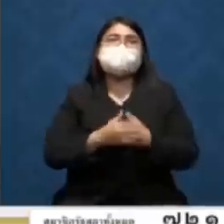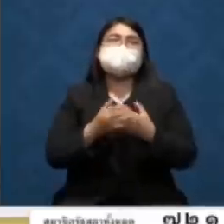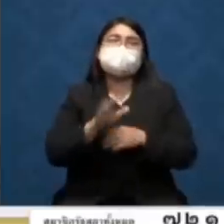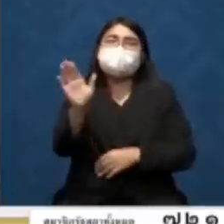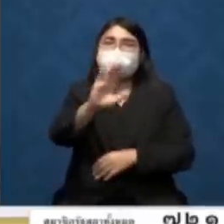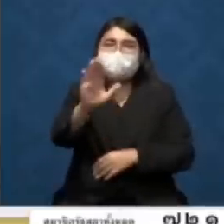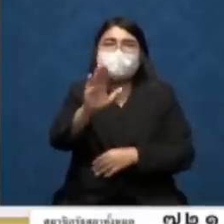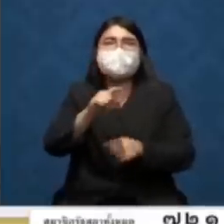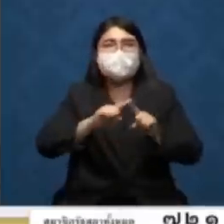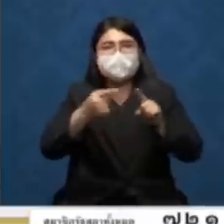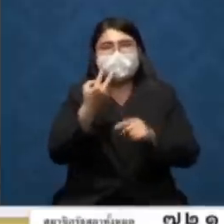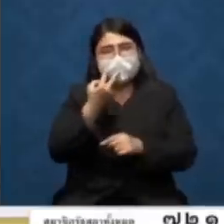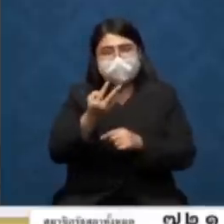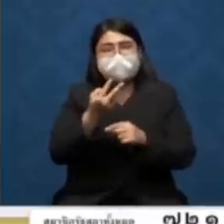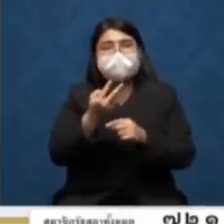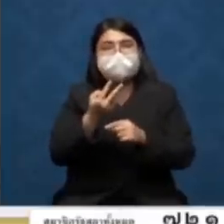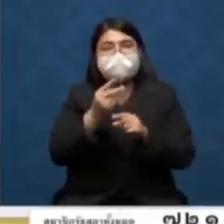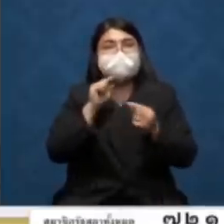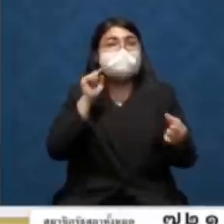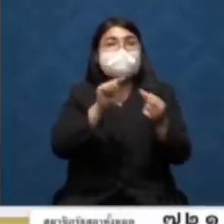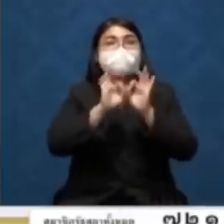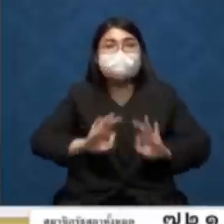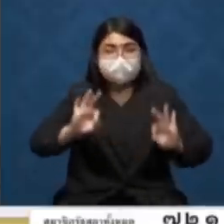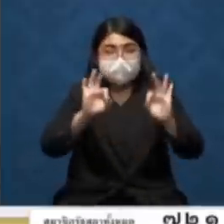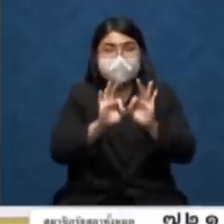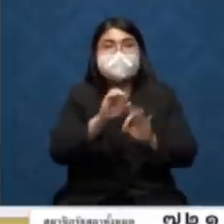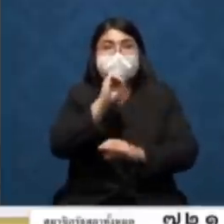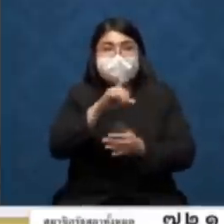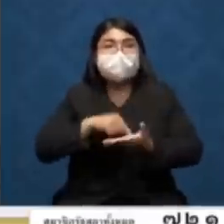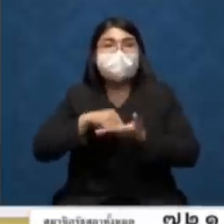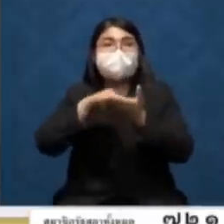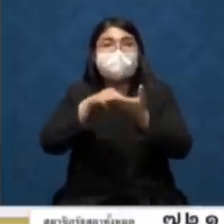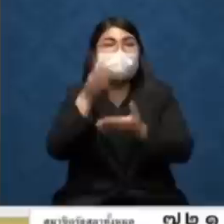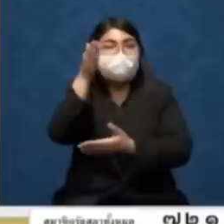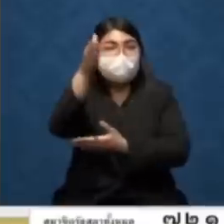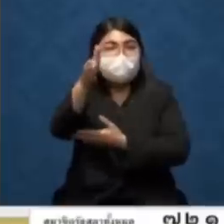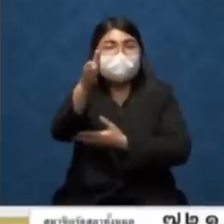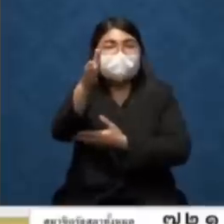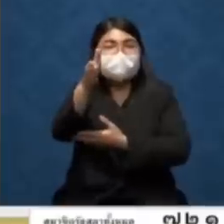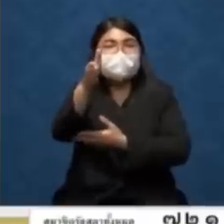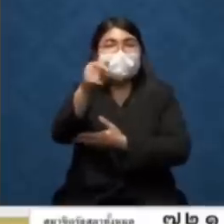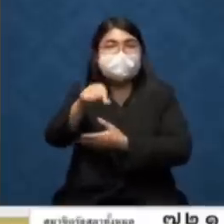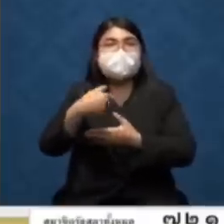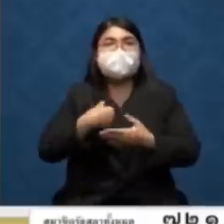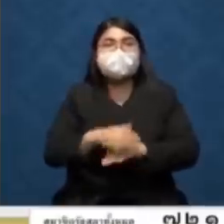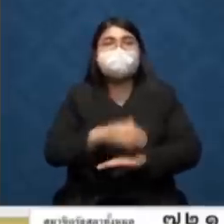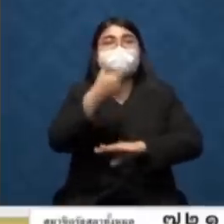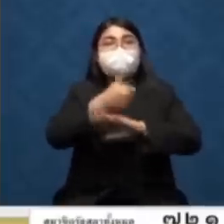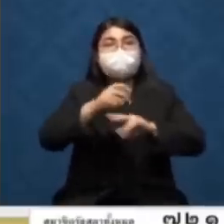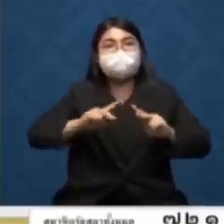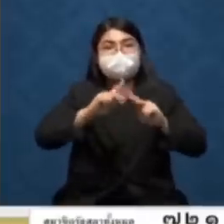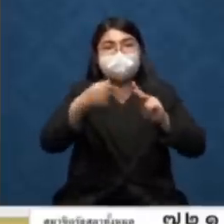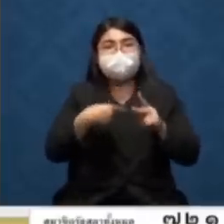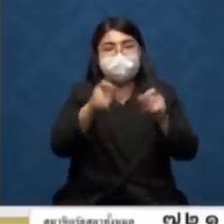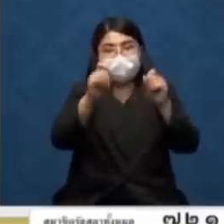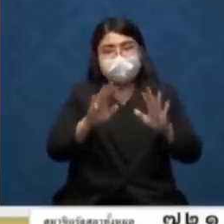เห็นวาเรื่องนี้สำคัญจึงเสนอว่าในอนาคดควรออกให้คณะรัธμ persevered ลองออกแบบแผนมาดู